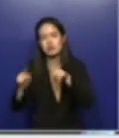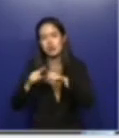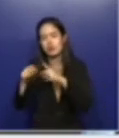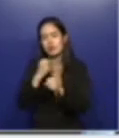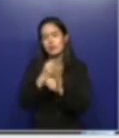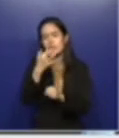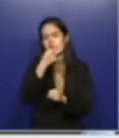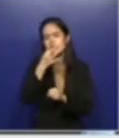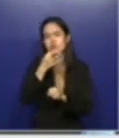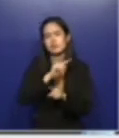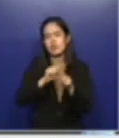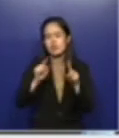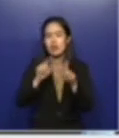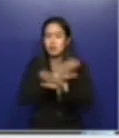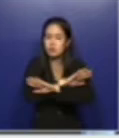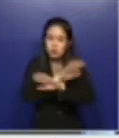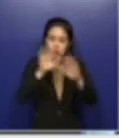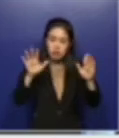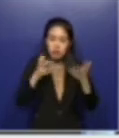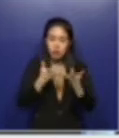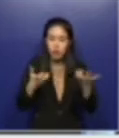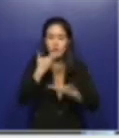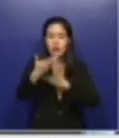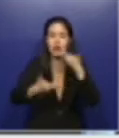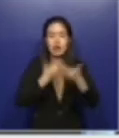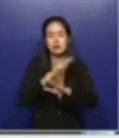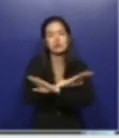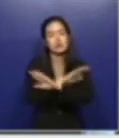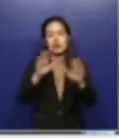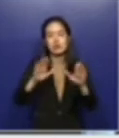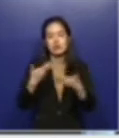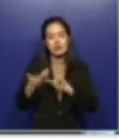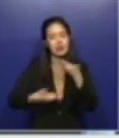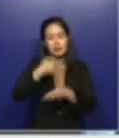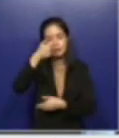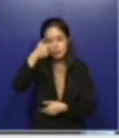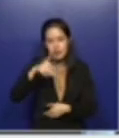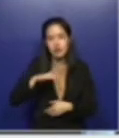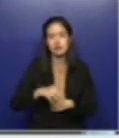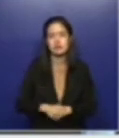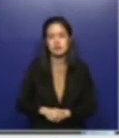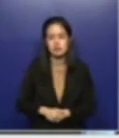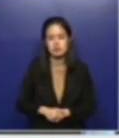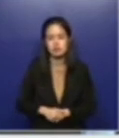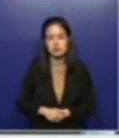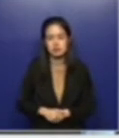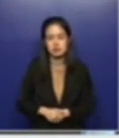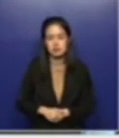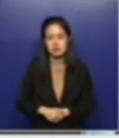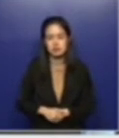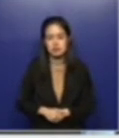องสินค้ายกเลิกหมดขายไม่ได้กองประเนินทันทึก